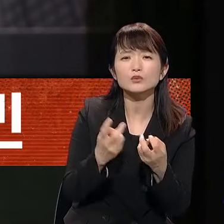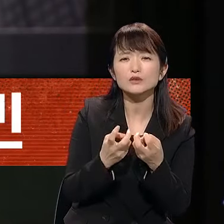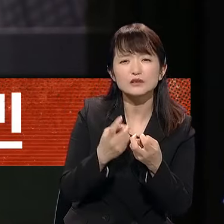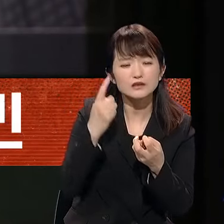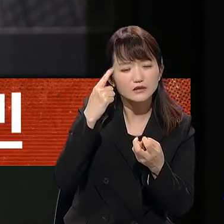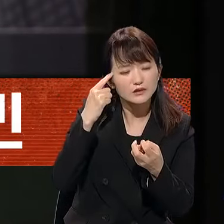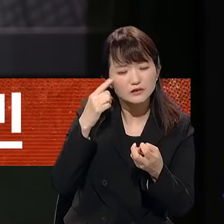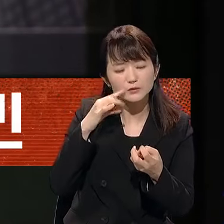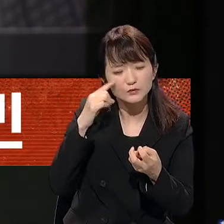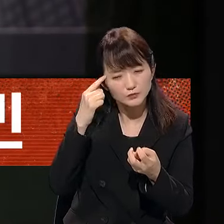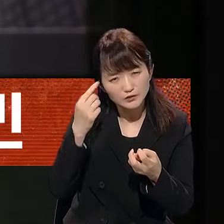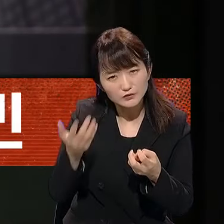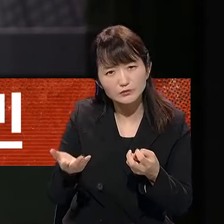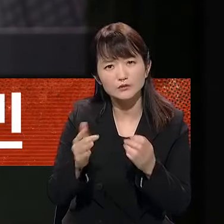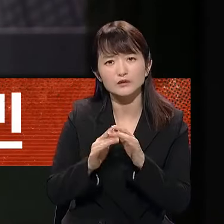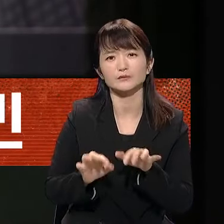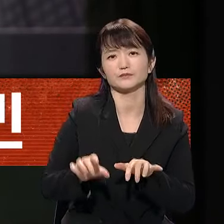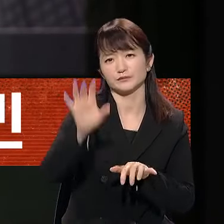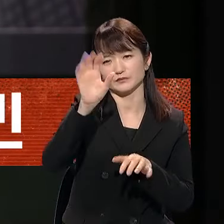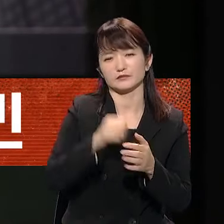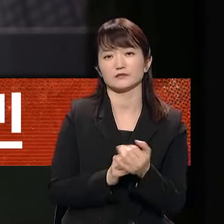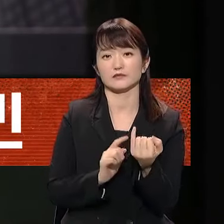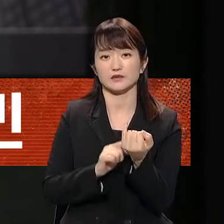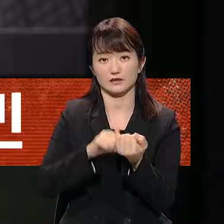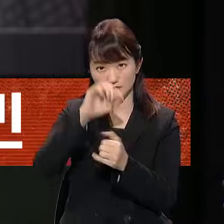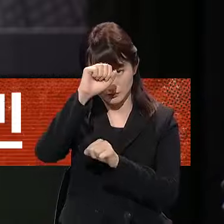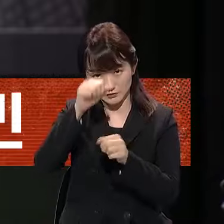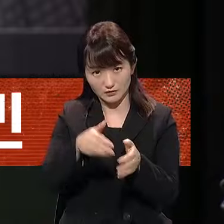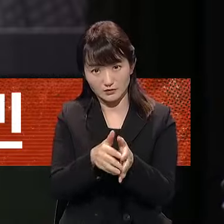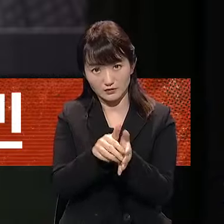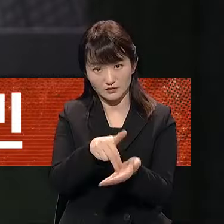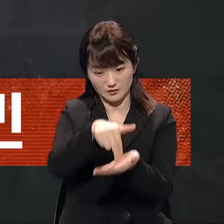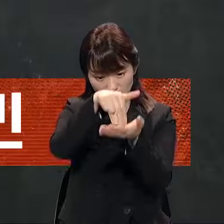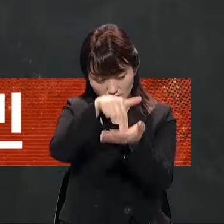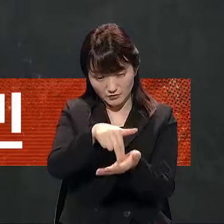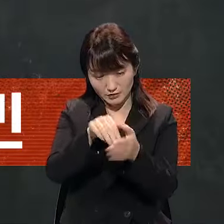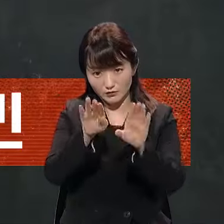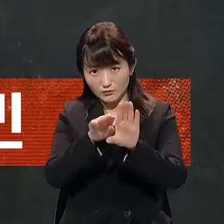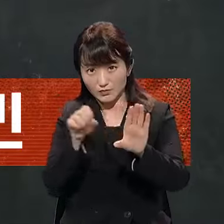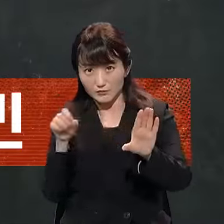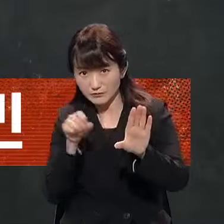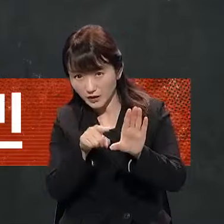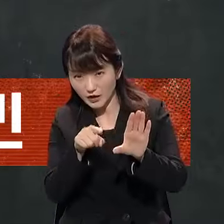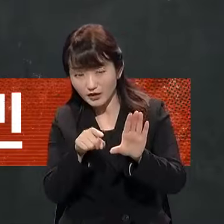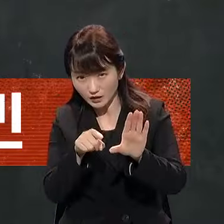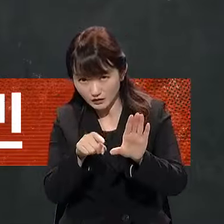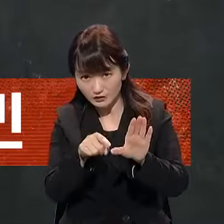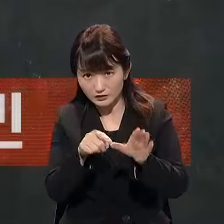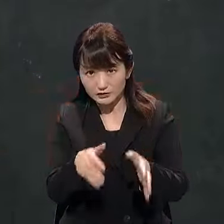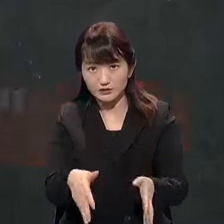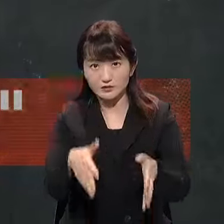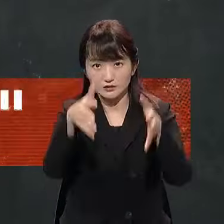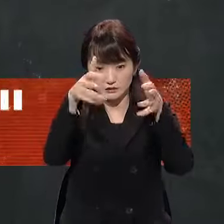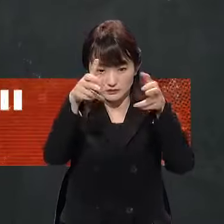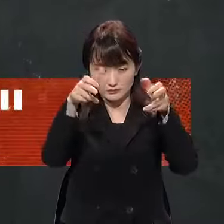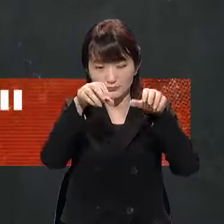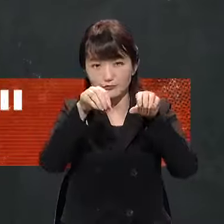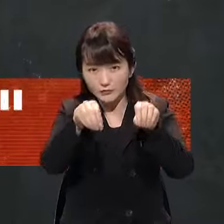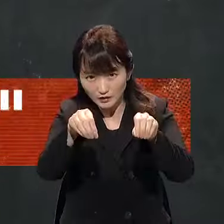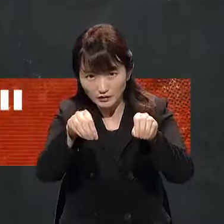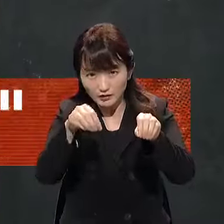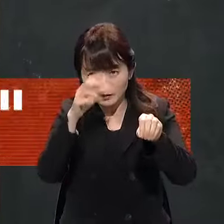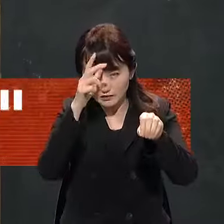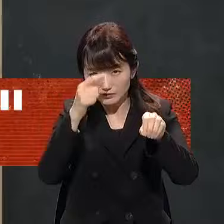한 보도에 따르면 한 여성이 발로 엘리베이터 문을 차면서 승강기가 17층에서 멈췄고 결국 경찰과 소방관이